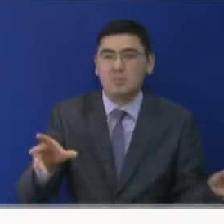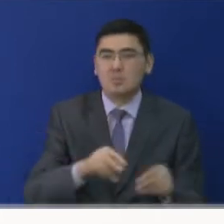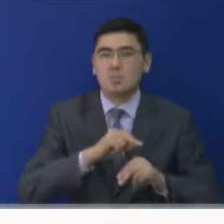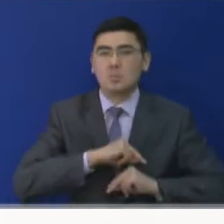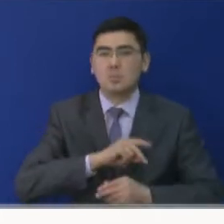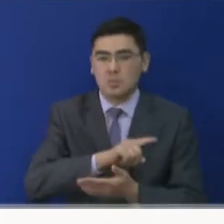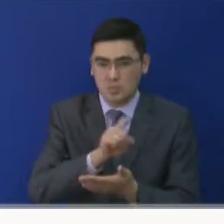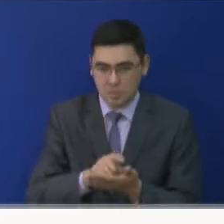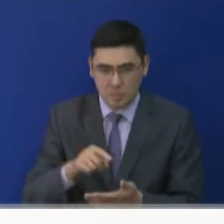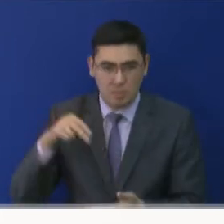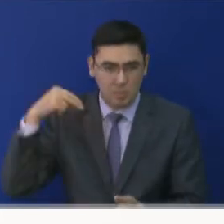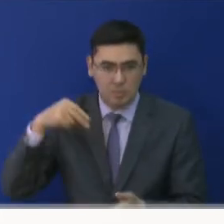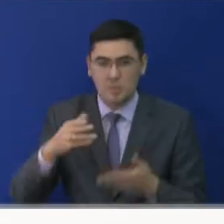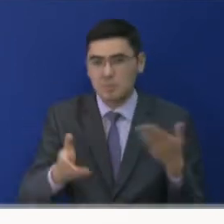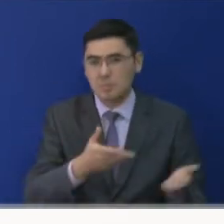мемлекет басшысы.